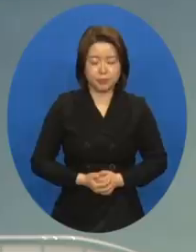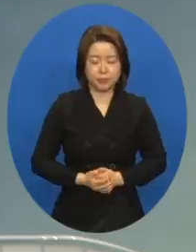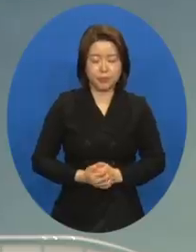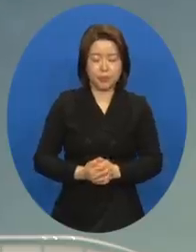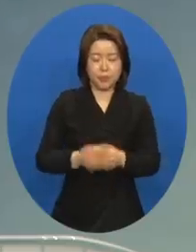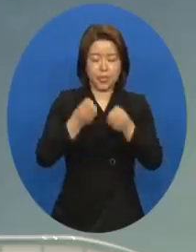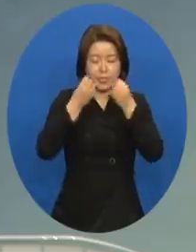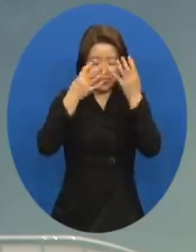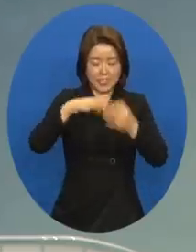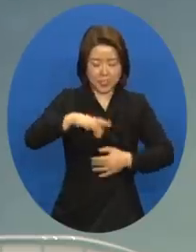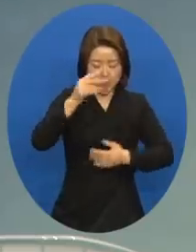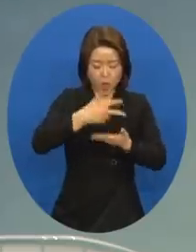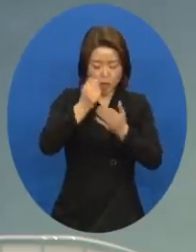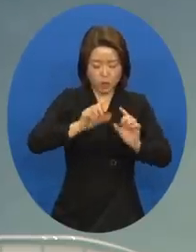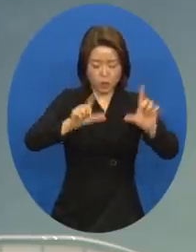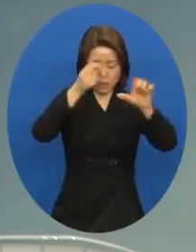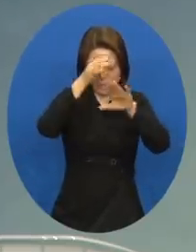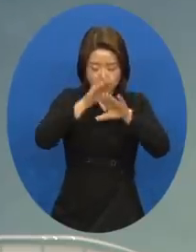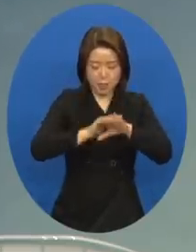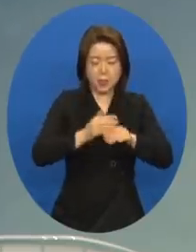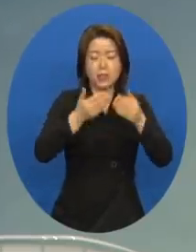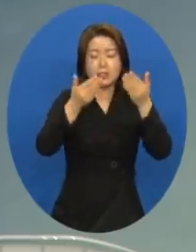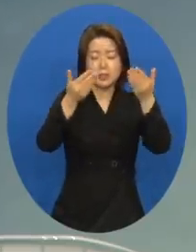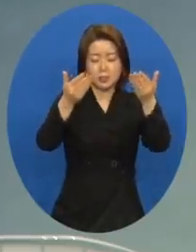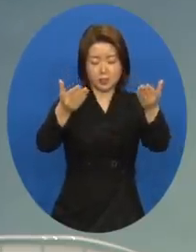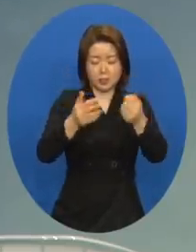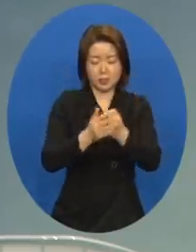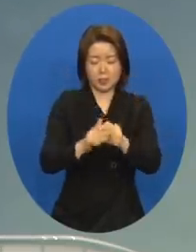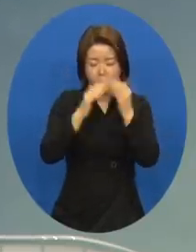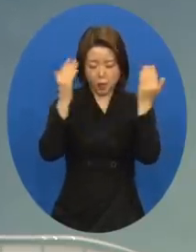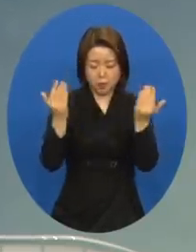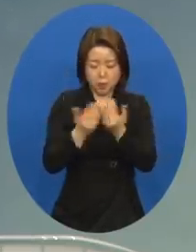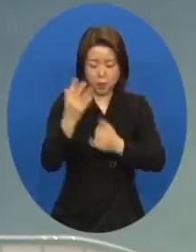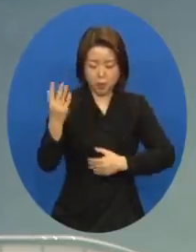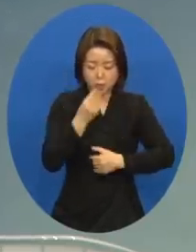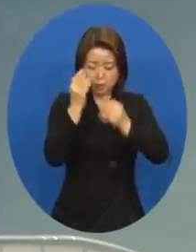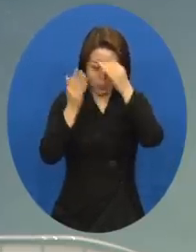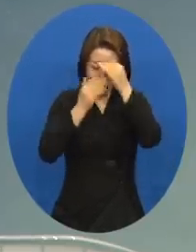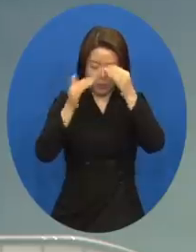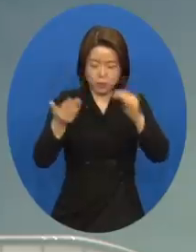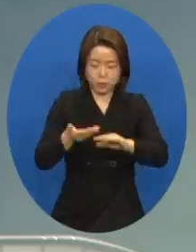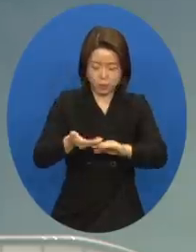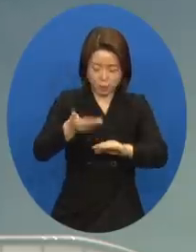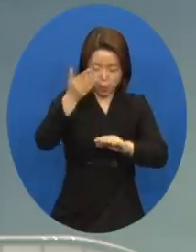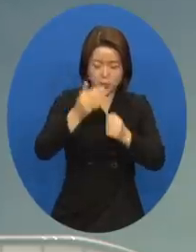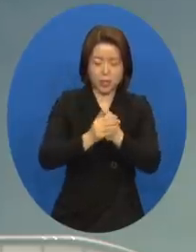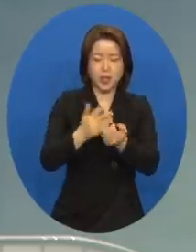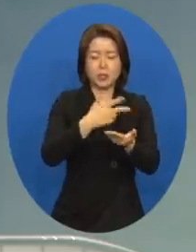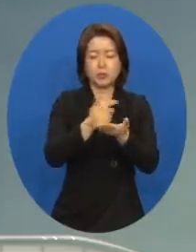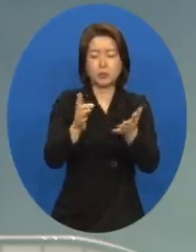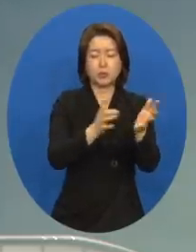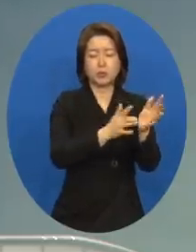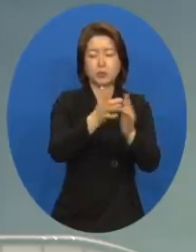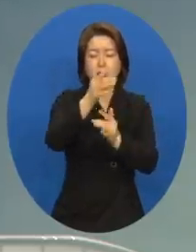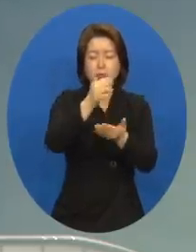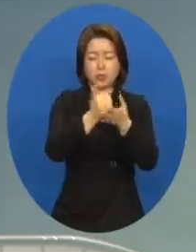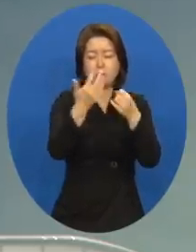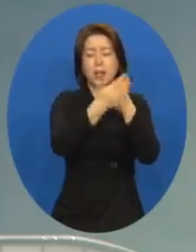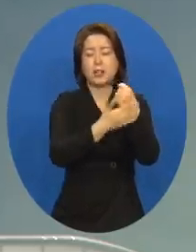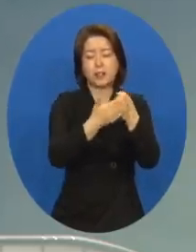새해 첫 주일 예배를 드리는 모든 성도들 위해 주 예수님의